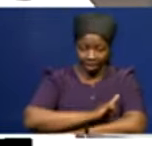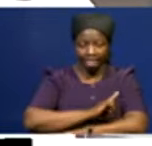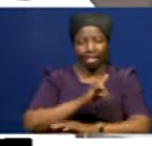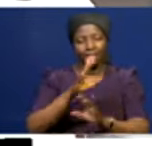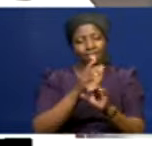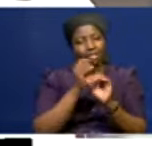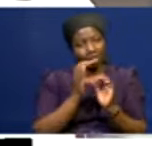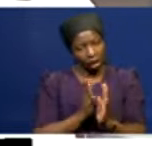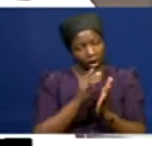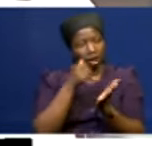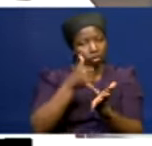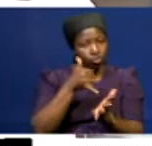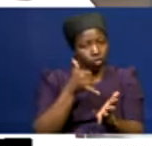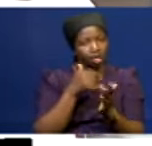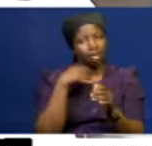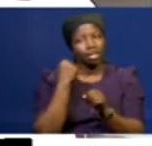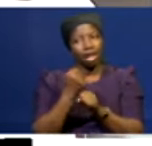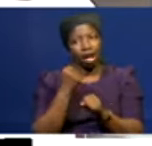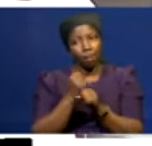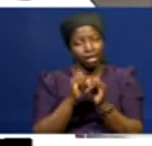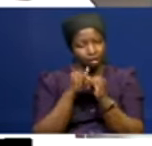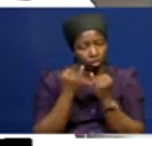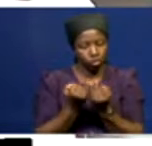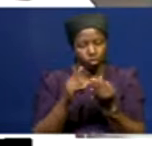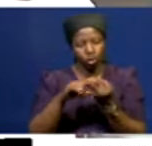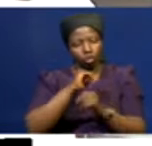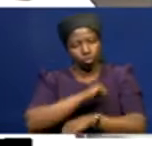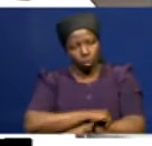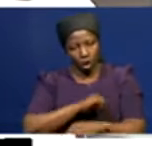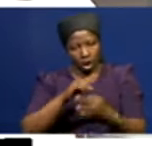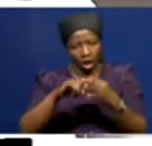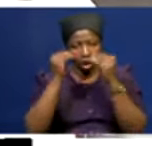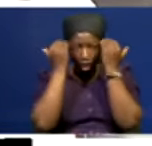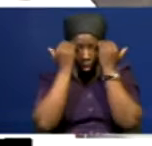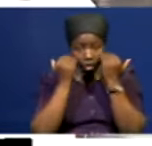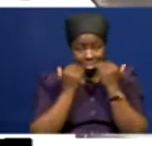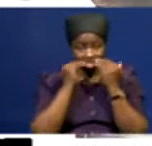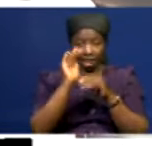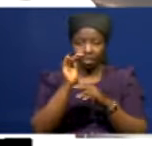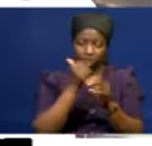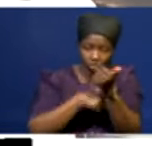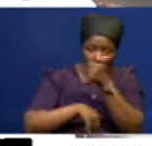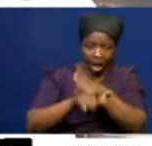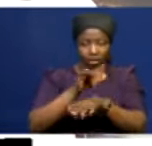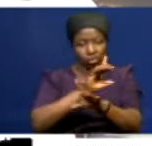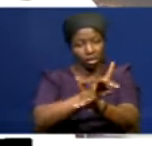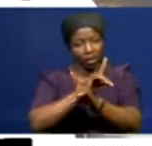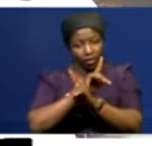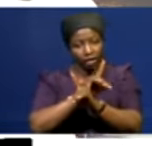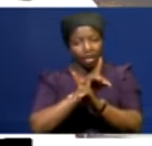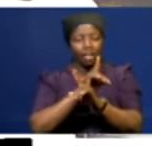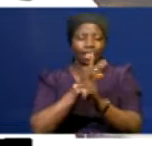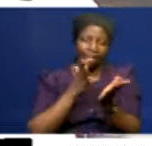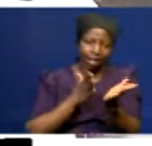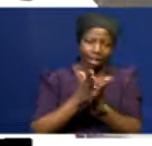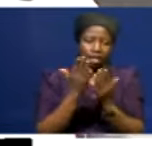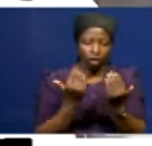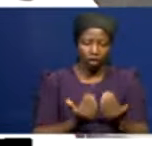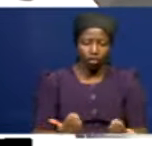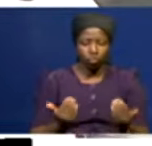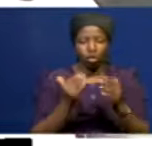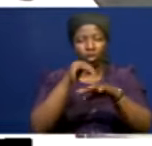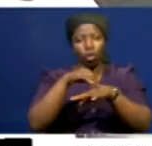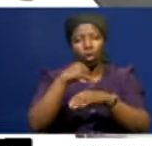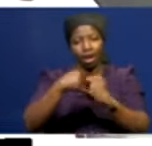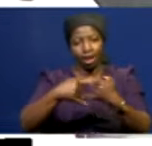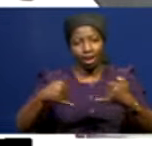familia, idara za leba, shuleni, pamoja na mahakama zimehimizwa kuchukua hatua za kutetea haki za watoto mitandaoni. Katika kaunti